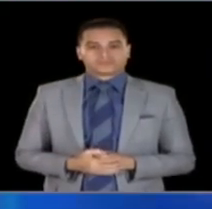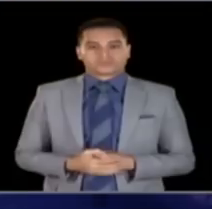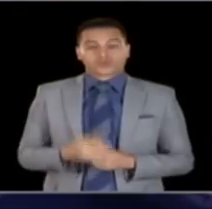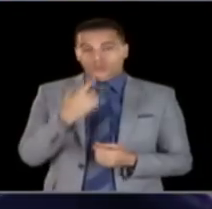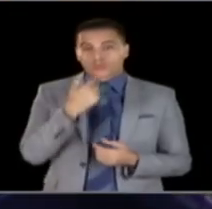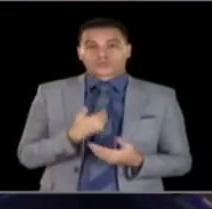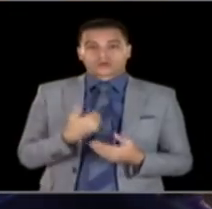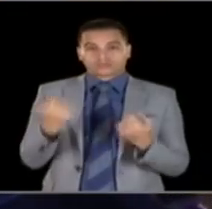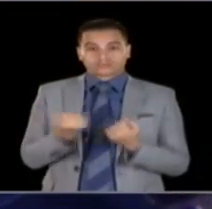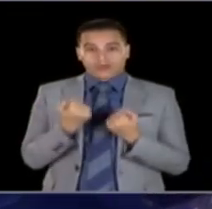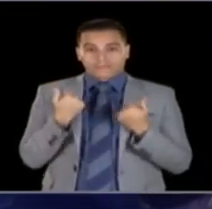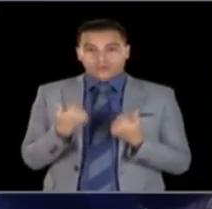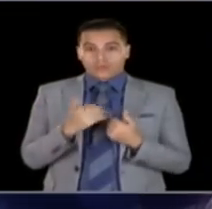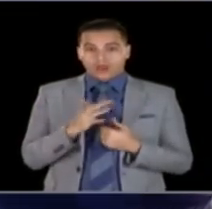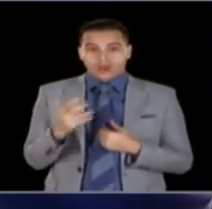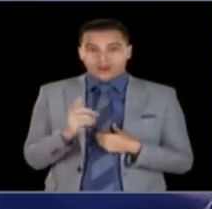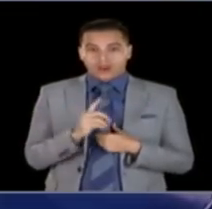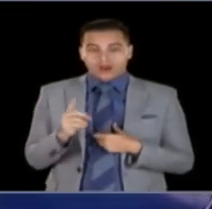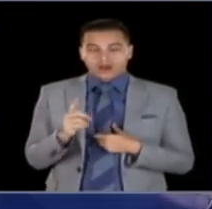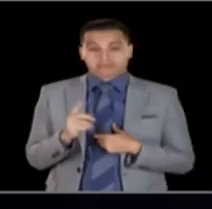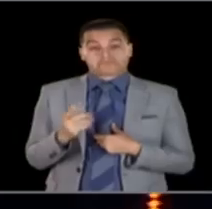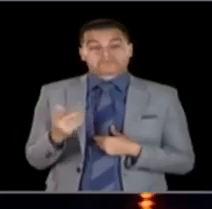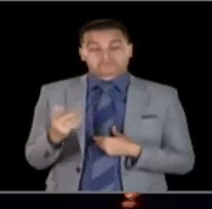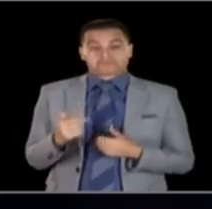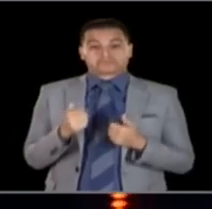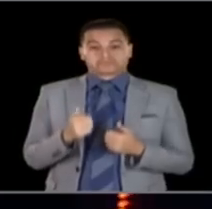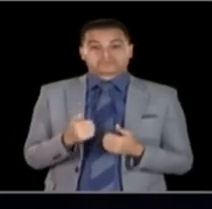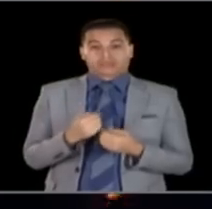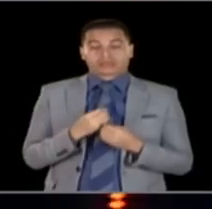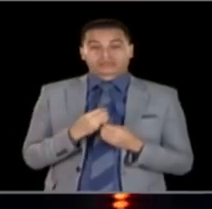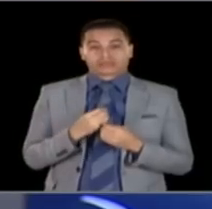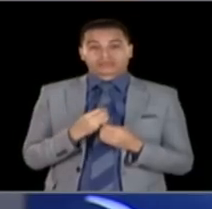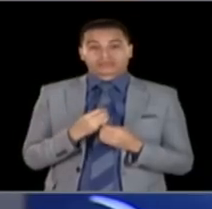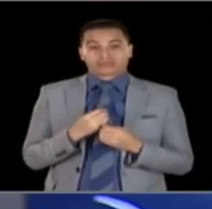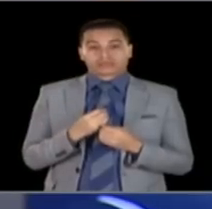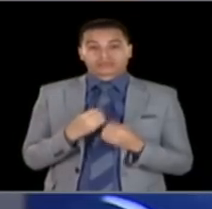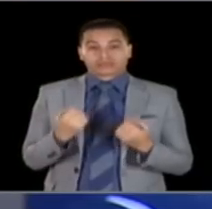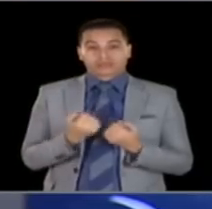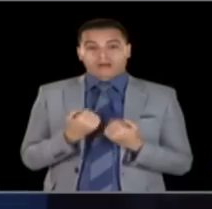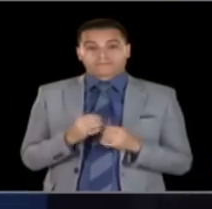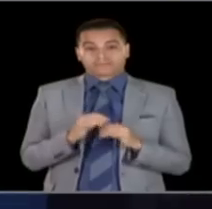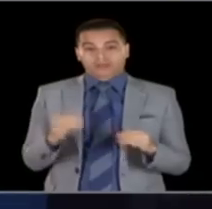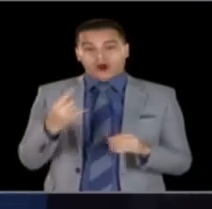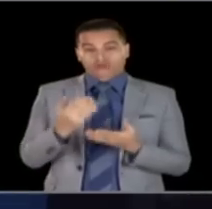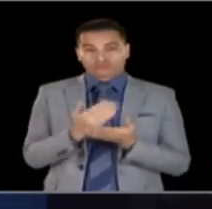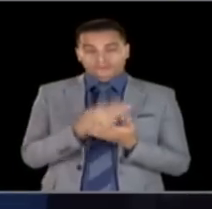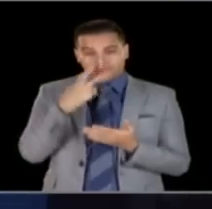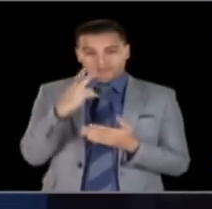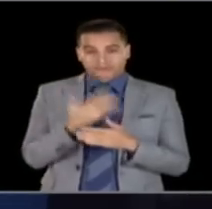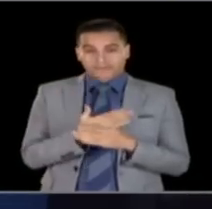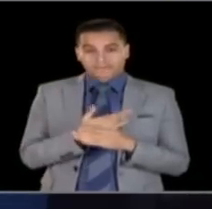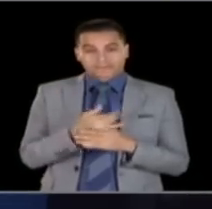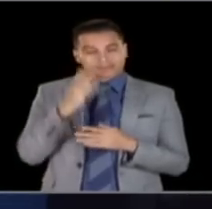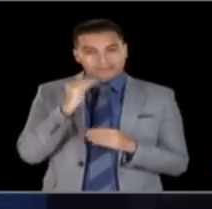قولي لي بقى، ضربتي ولا لأ؟ كده هتضيعي 10 نقط من محمد. سامحوني سامحوني، هم سامحوني. هم مش 10 نقط كمان،